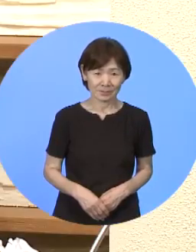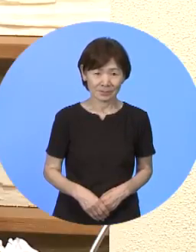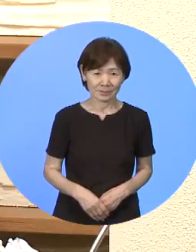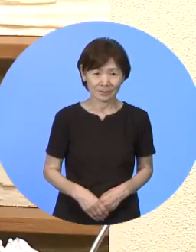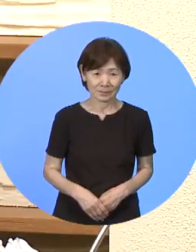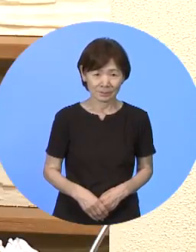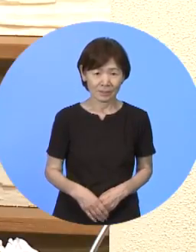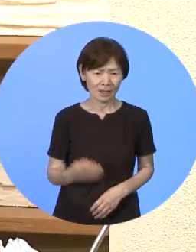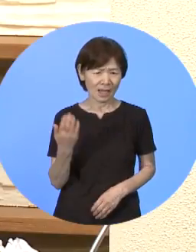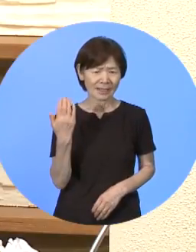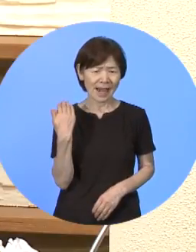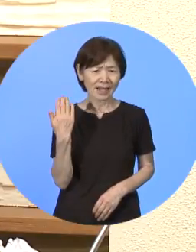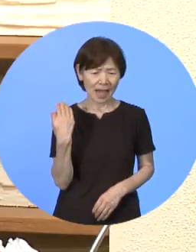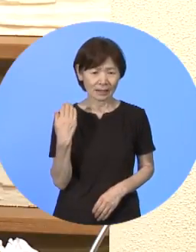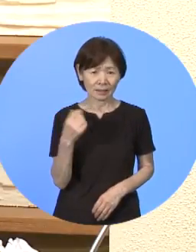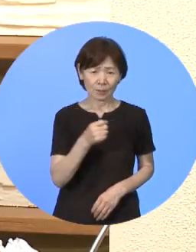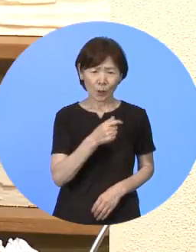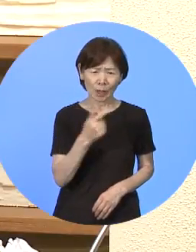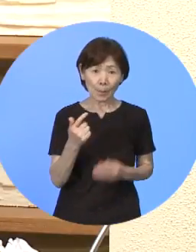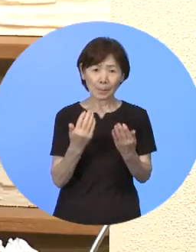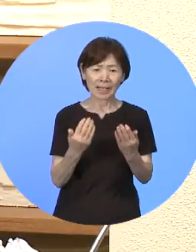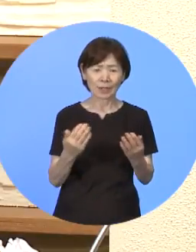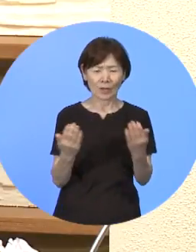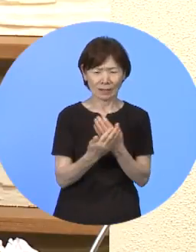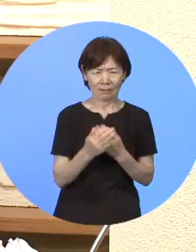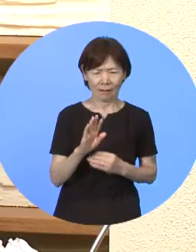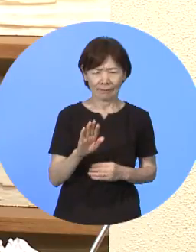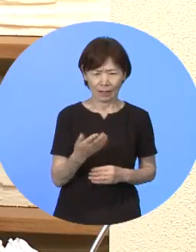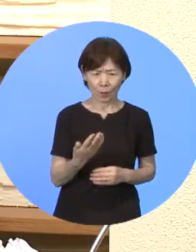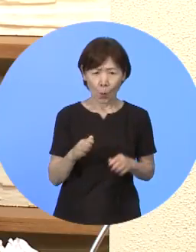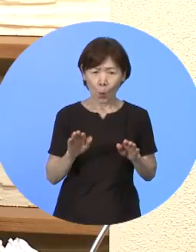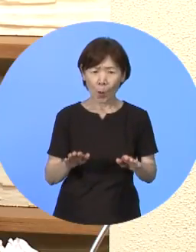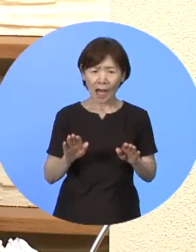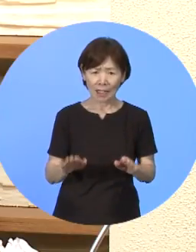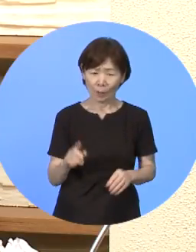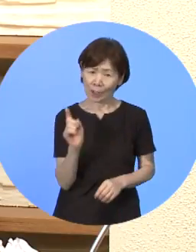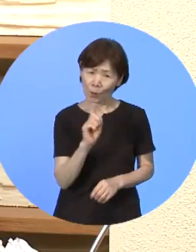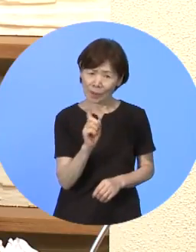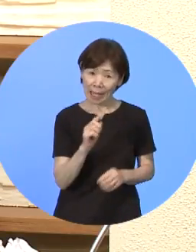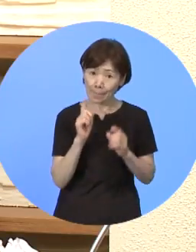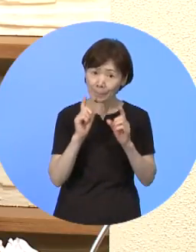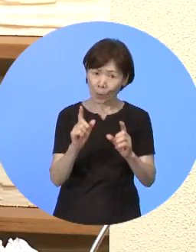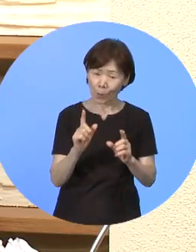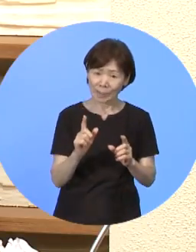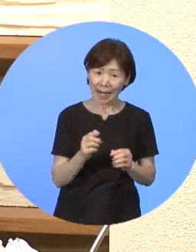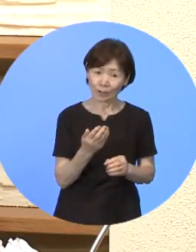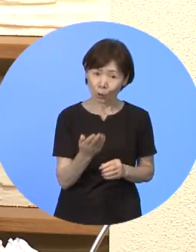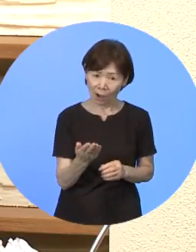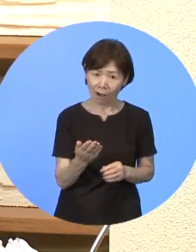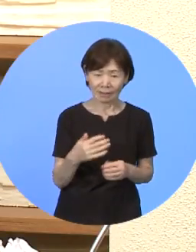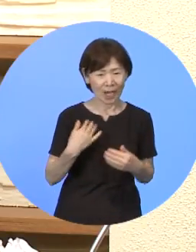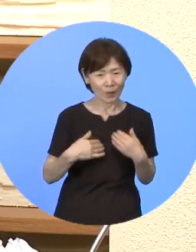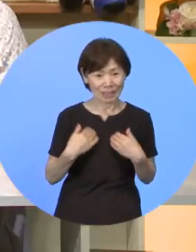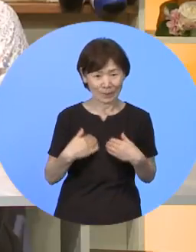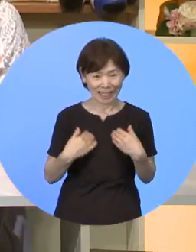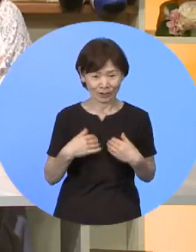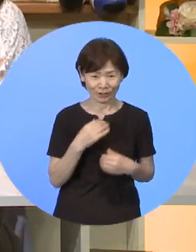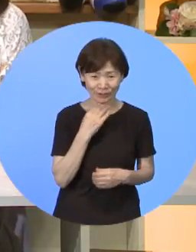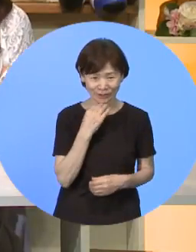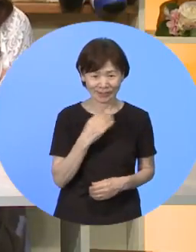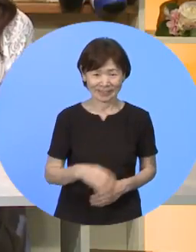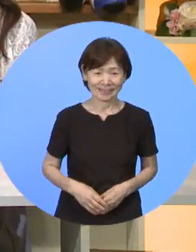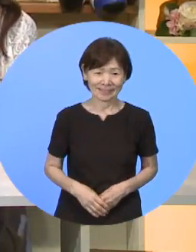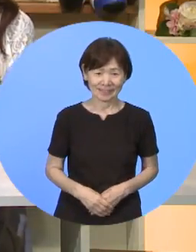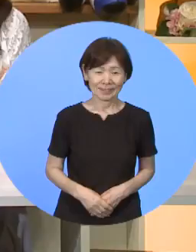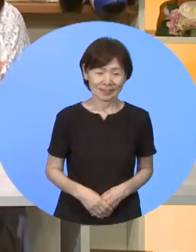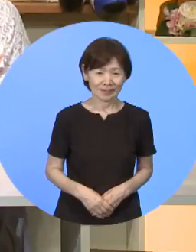まあ前回もとても勉強になりましたけれども、はい、今回はどんなことが紹介されているのか楽しみですよ。 そ